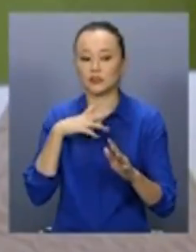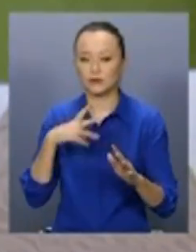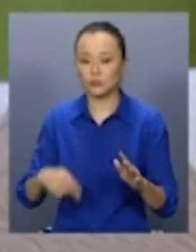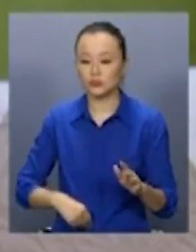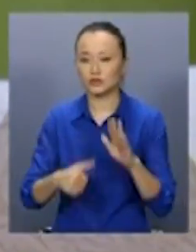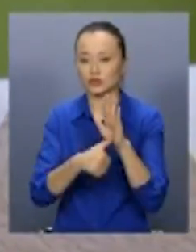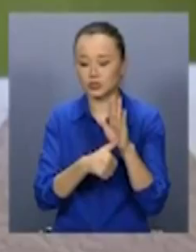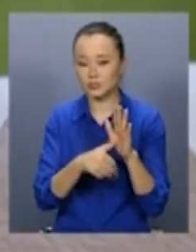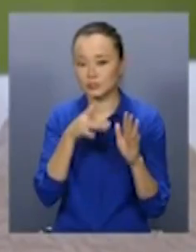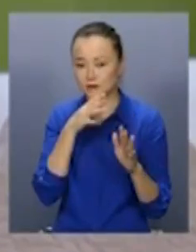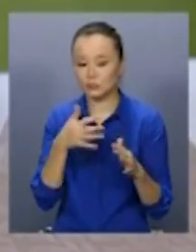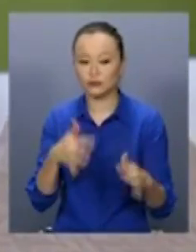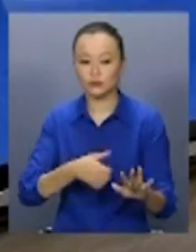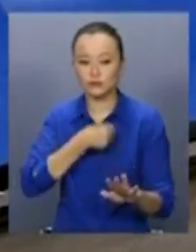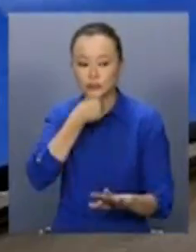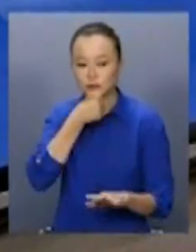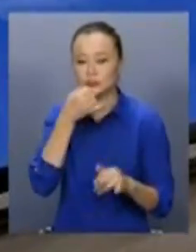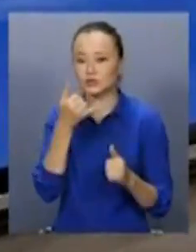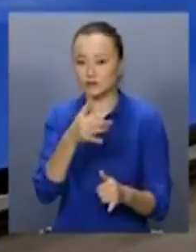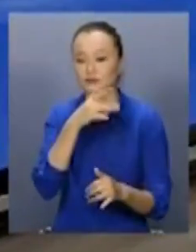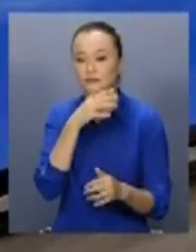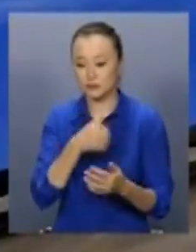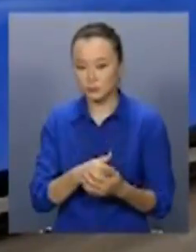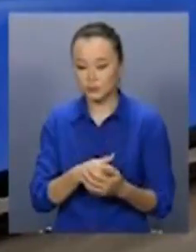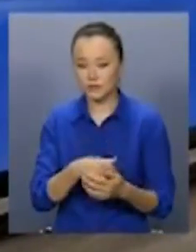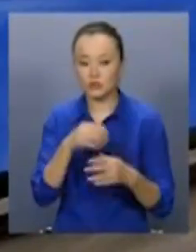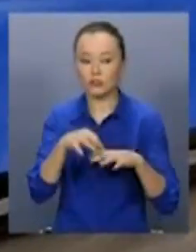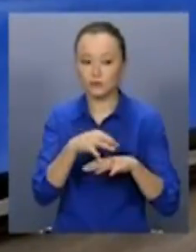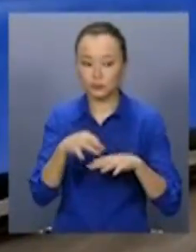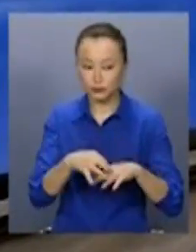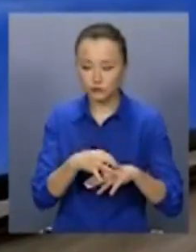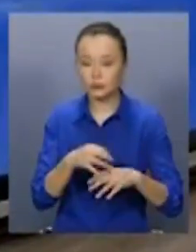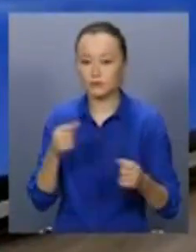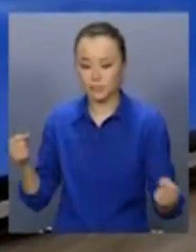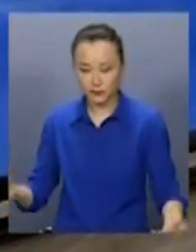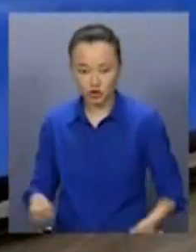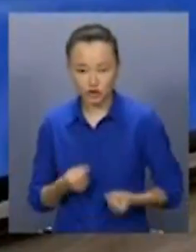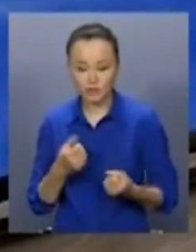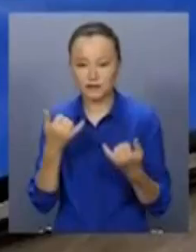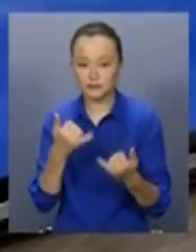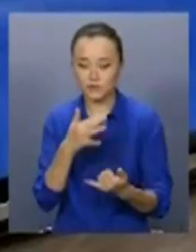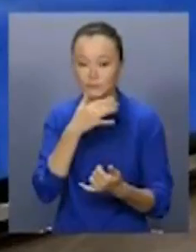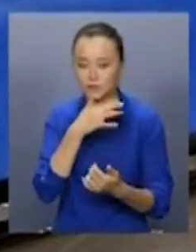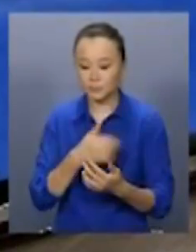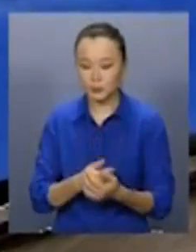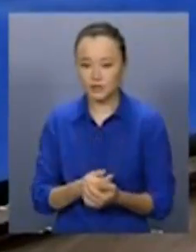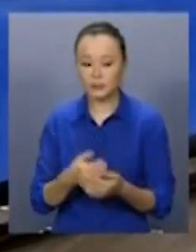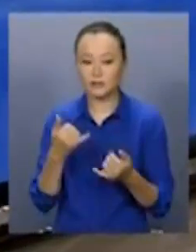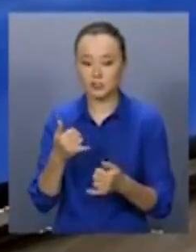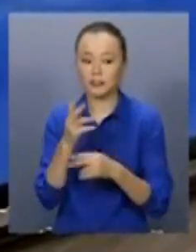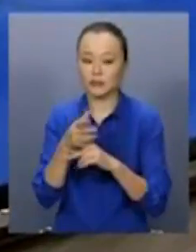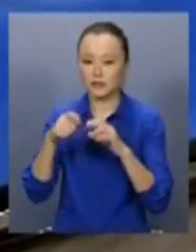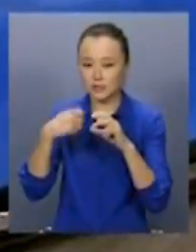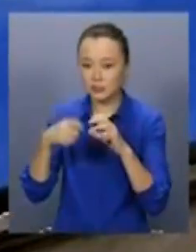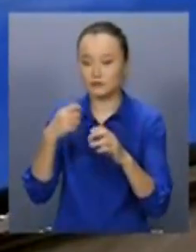қалды. Сол себепті енді қазіргі уақытта енді жолдасым өзі жаңағы мені қолдап, қазіргі уақытта жаңағы бейне баяндар